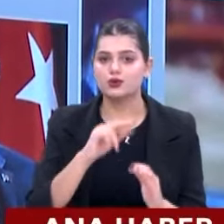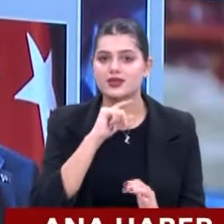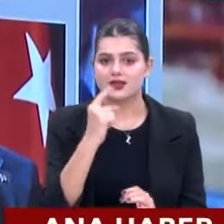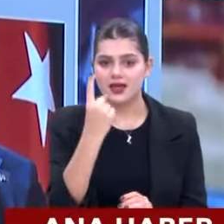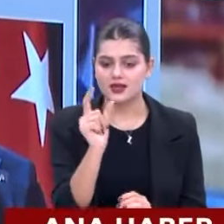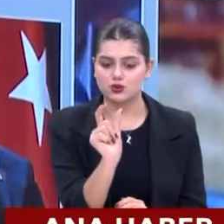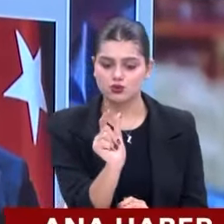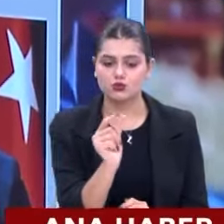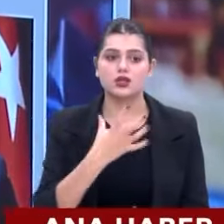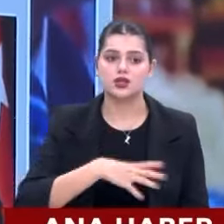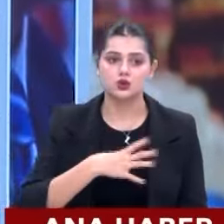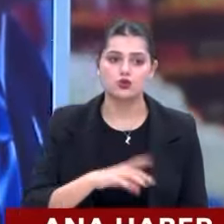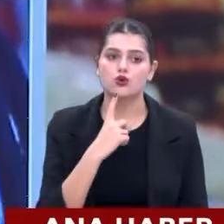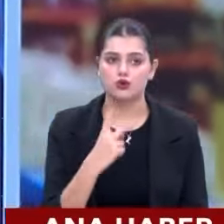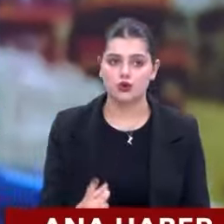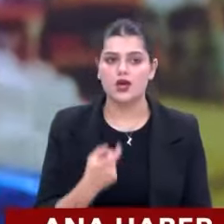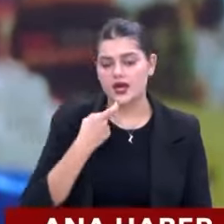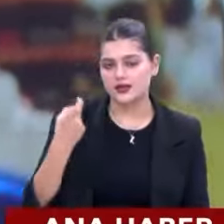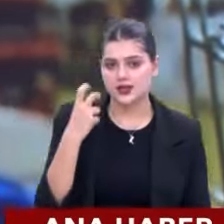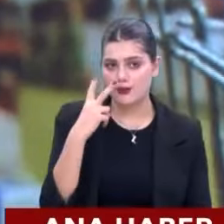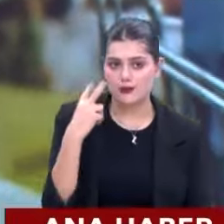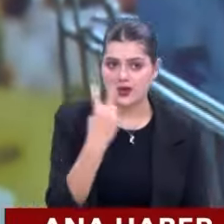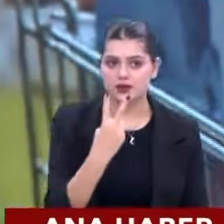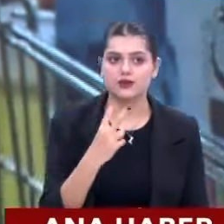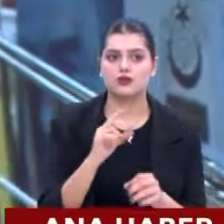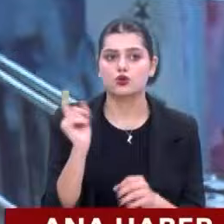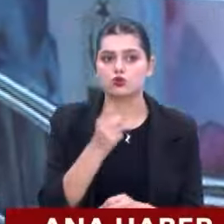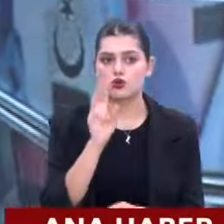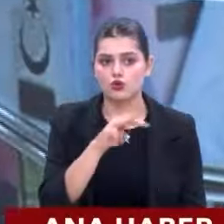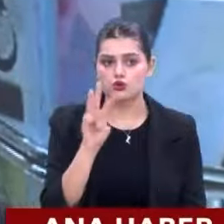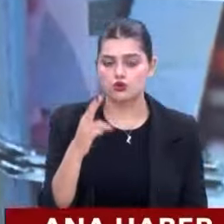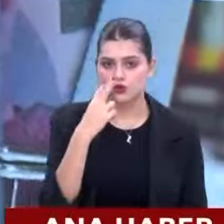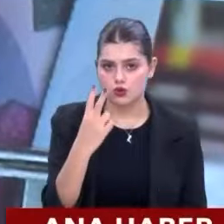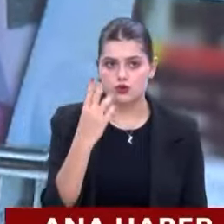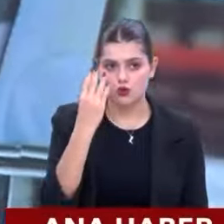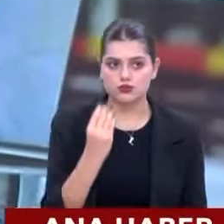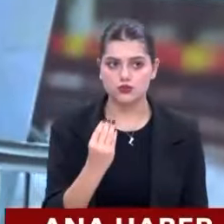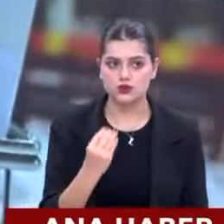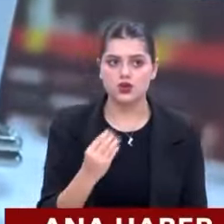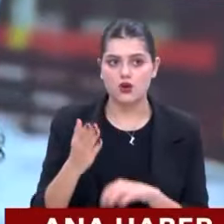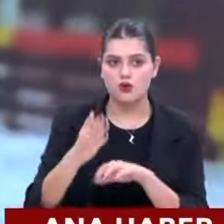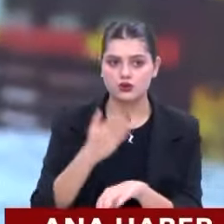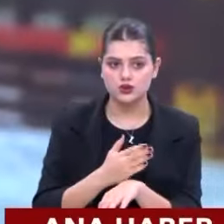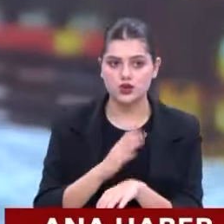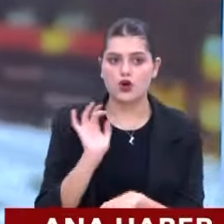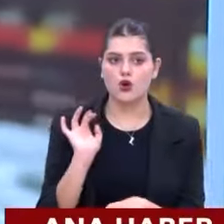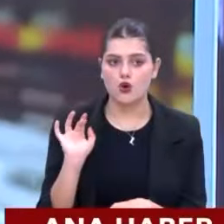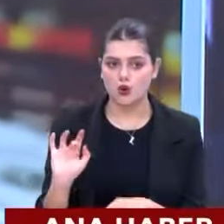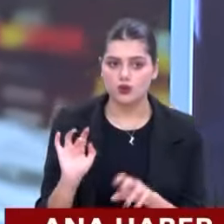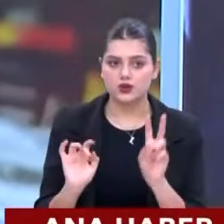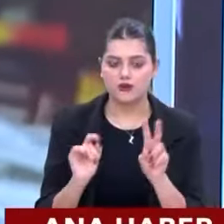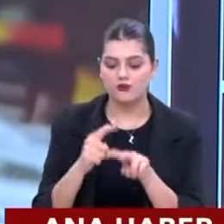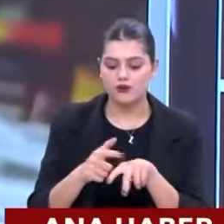seviyelere düşürülmesidir. Eskiye baktığımız zaman enflasyonu %33 olarak öngörmüştü daha önce orta vadeli